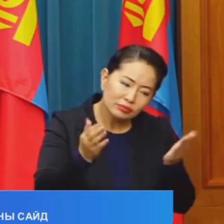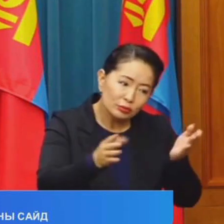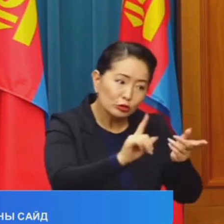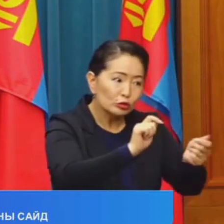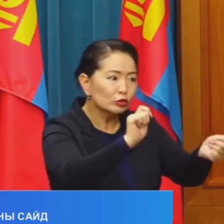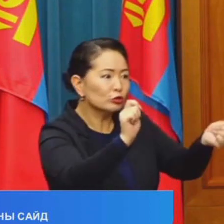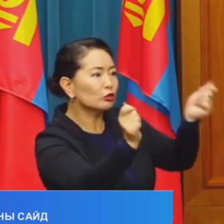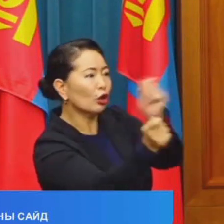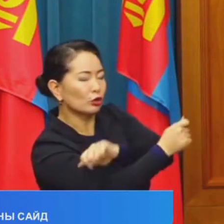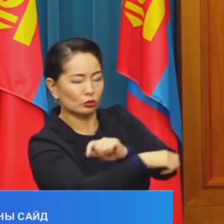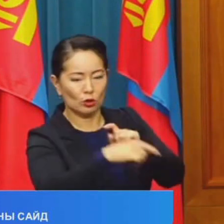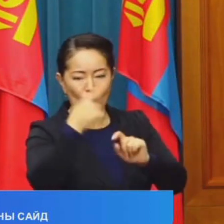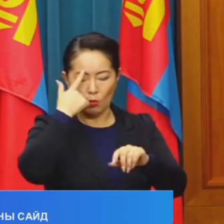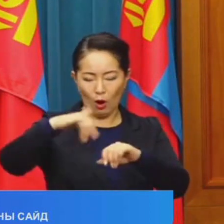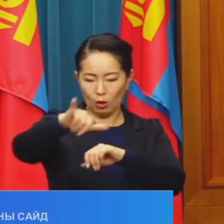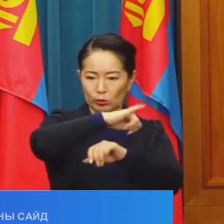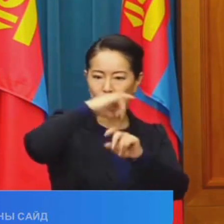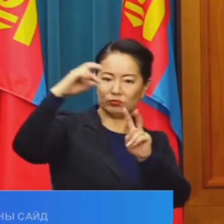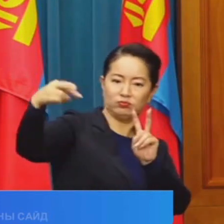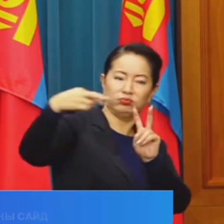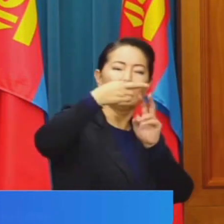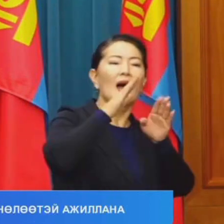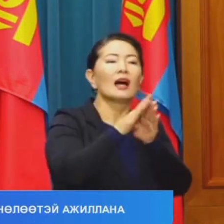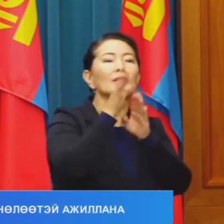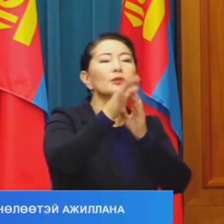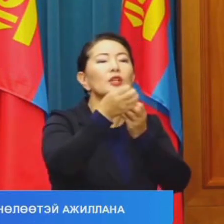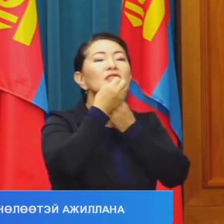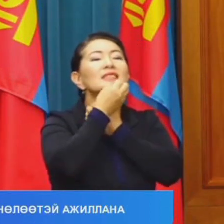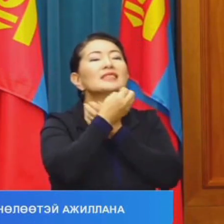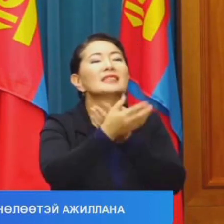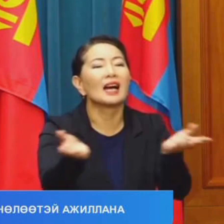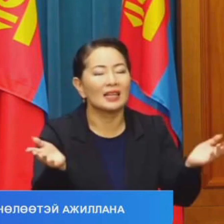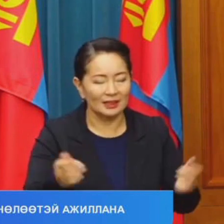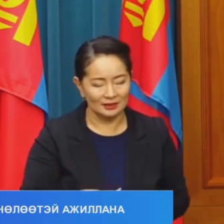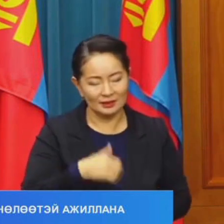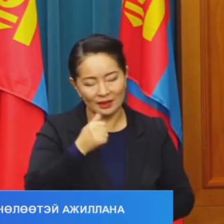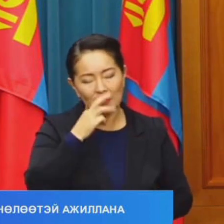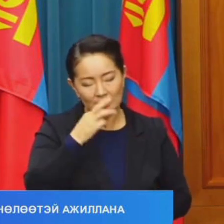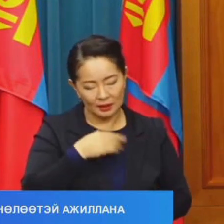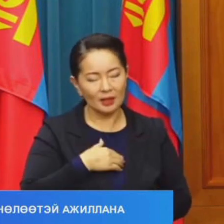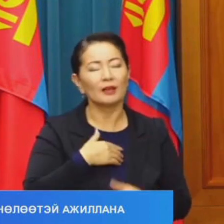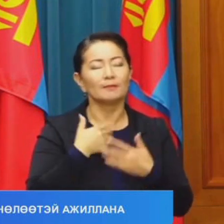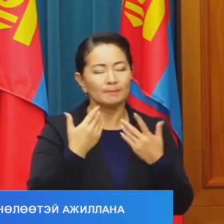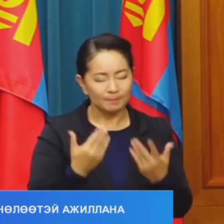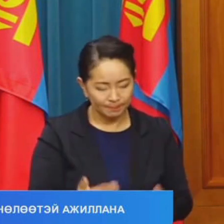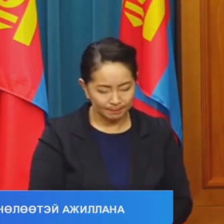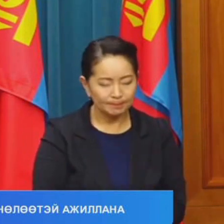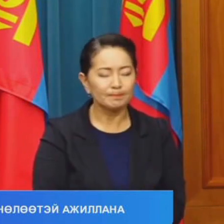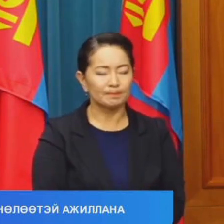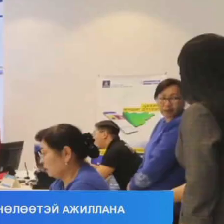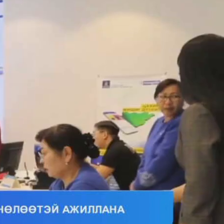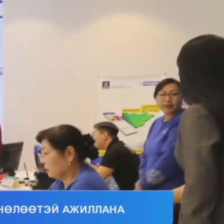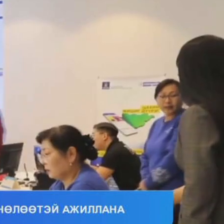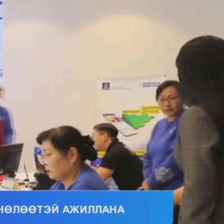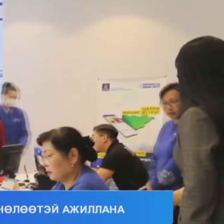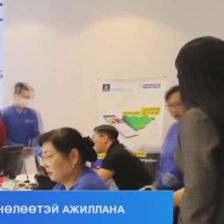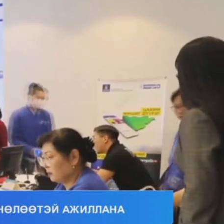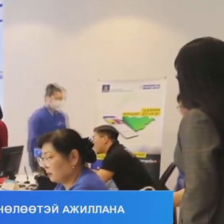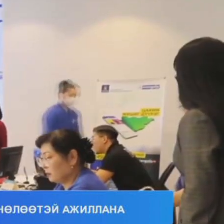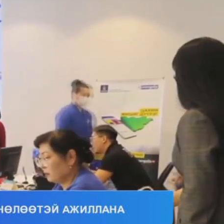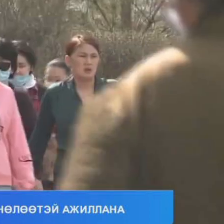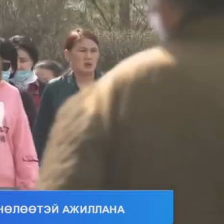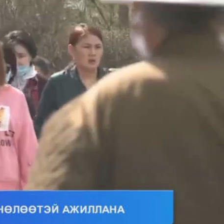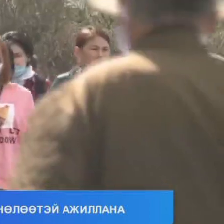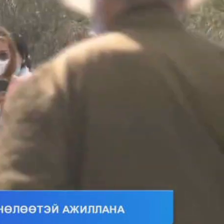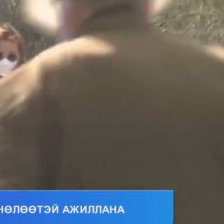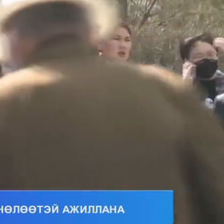үлгэр загвар болсон орон гэдгийг бол албан ёсоор зарлана гэсэн ийм болоод сайн мэдээг болгож байна. Хувь